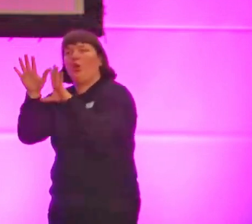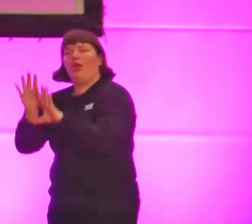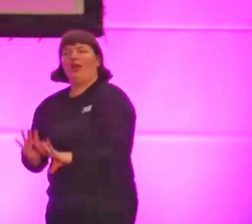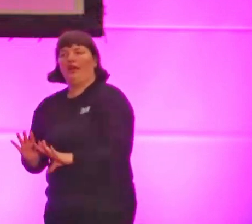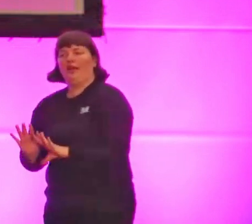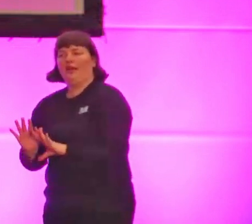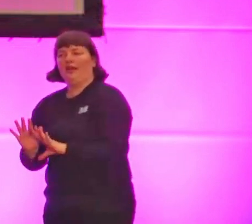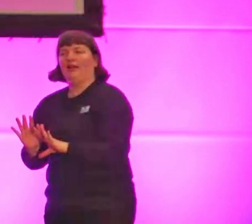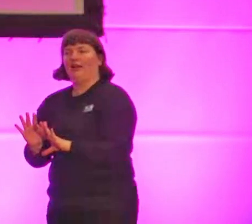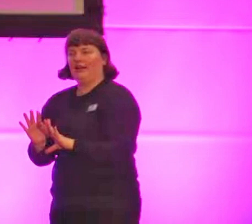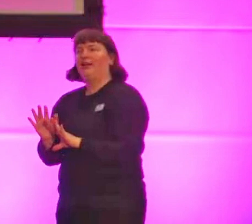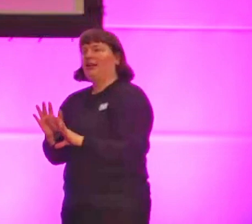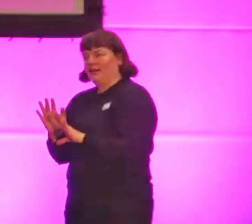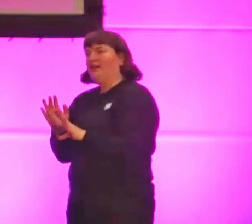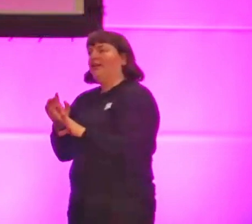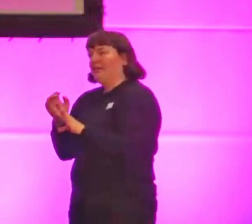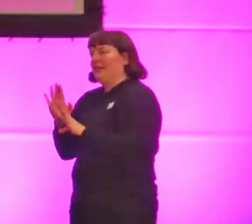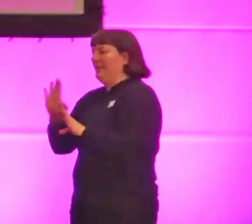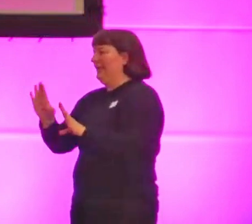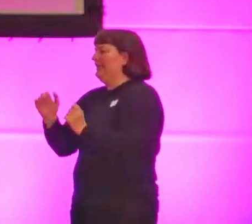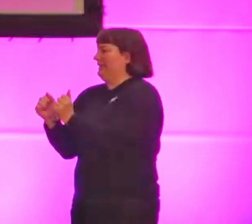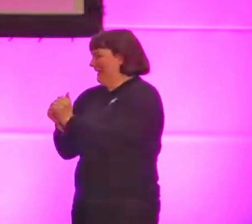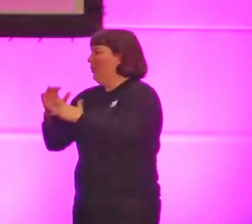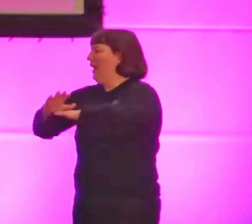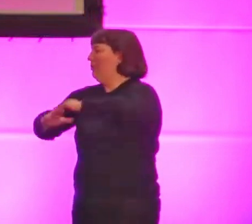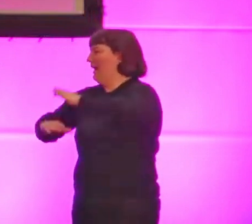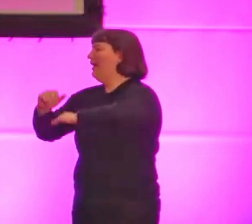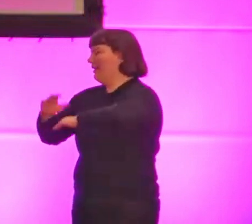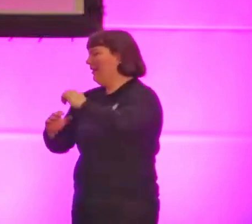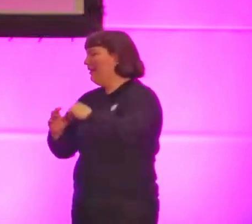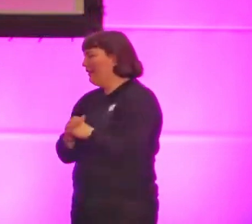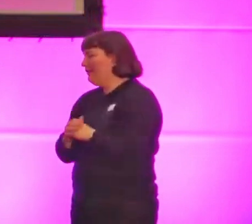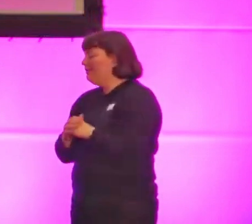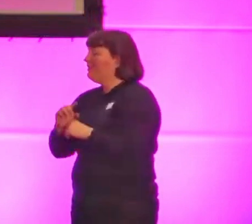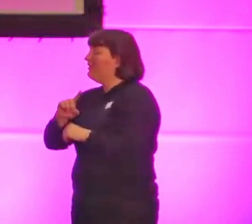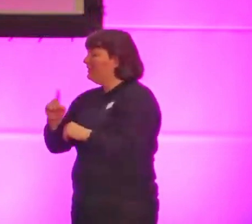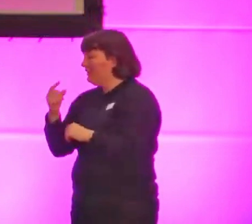är ju liksom del av en approach som man vill hålla. Och sen när man